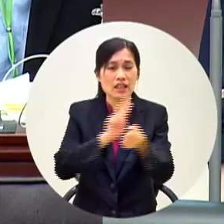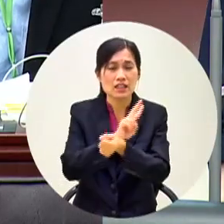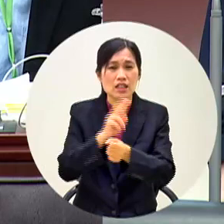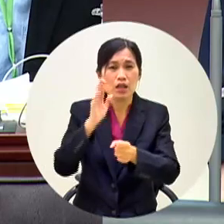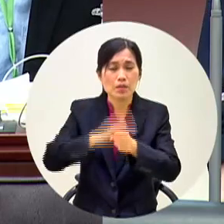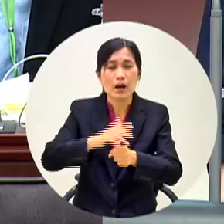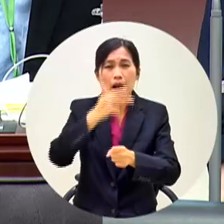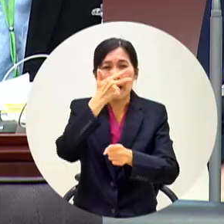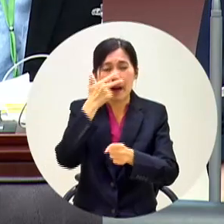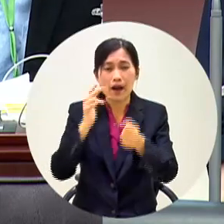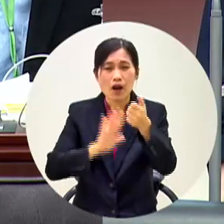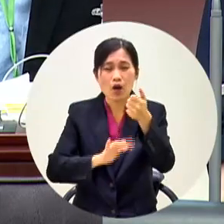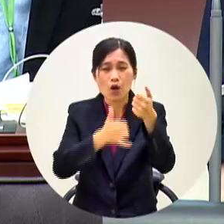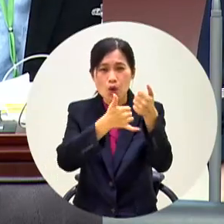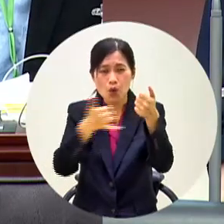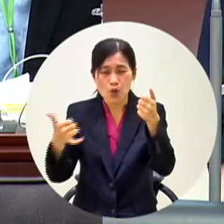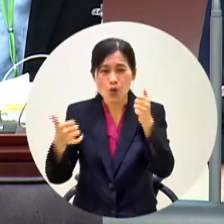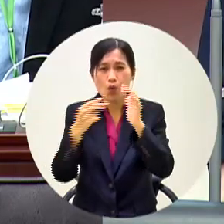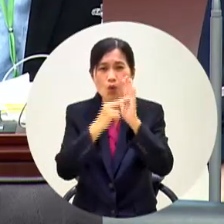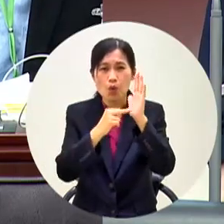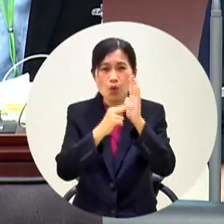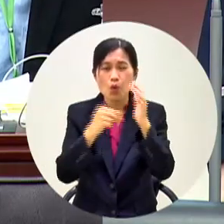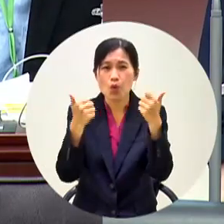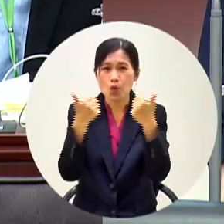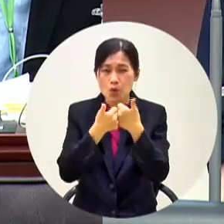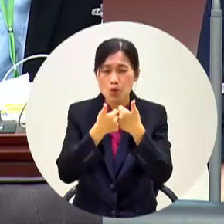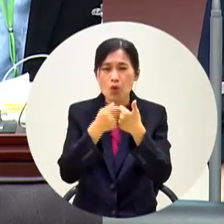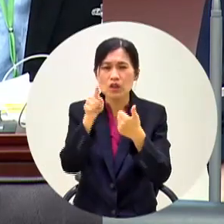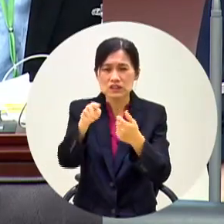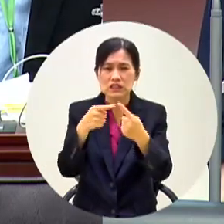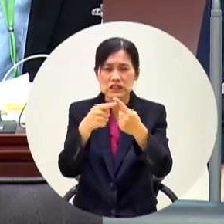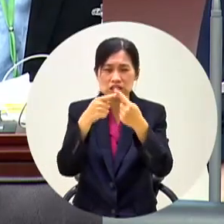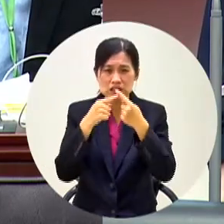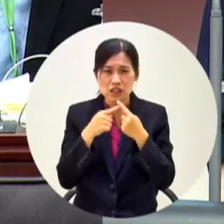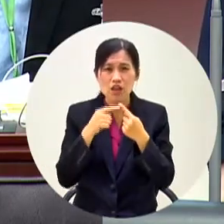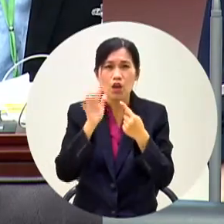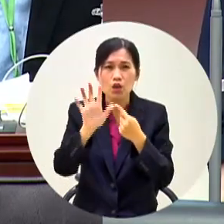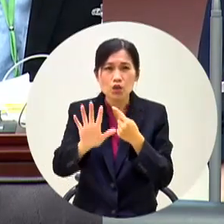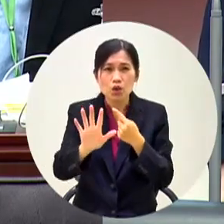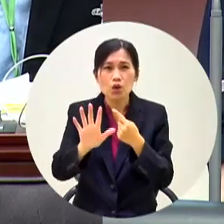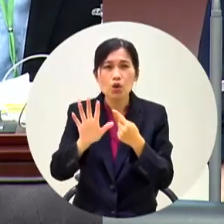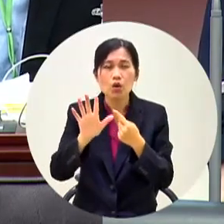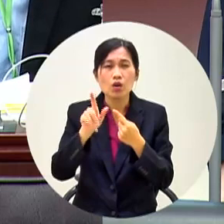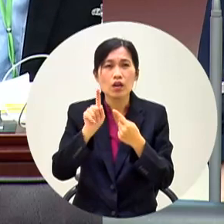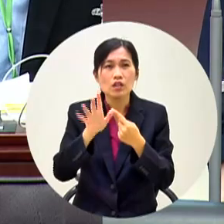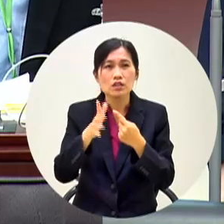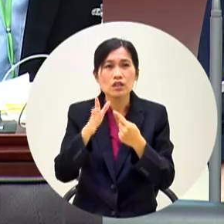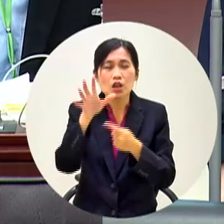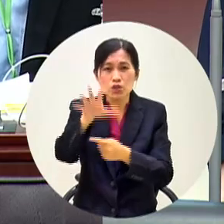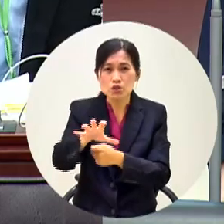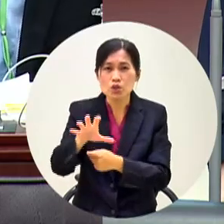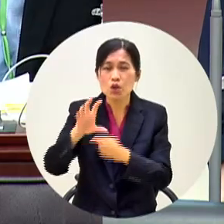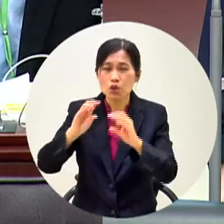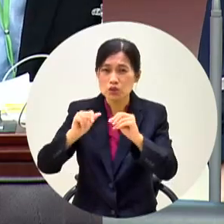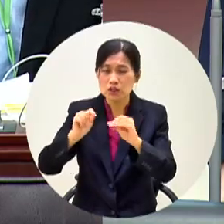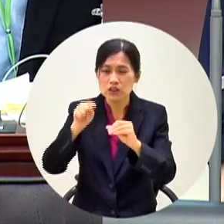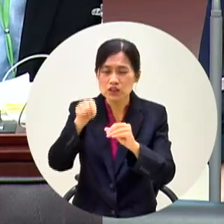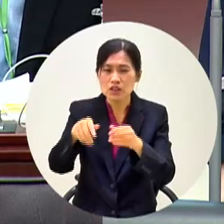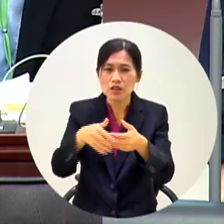员召开的说明会，我想你也在场，或者是你的助理也在场了哈。那也有农地的部分，他说他要